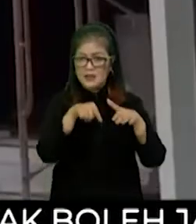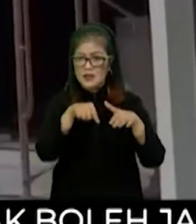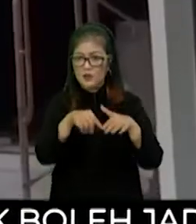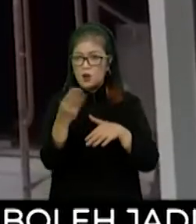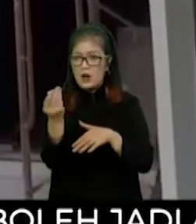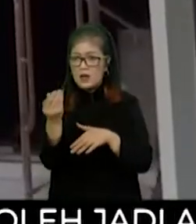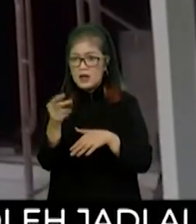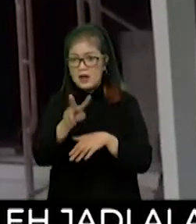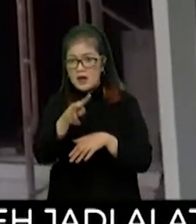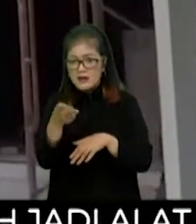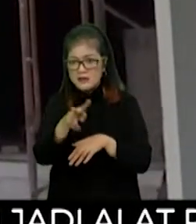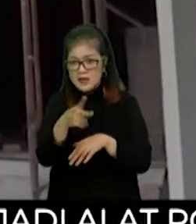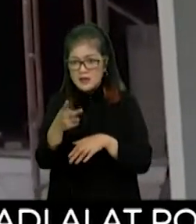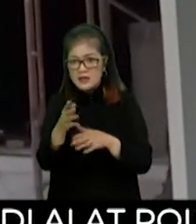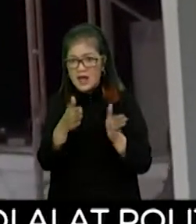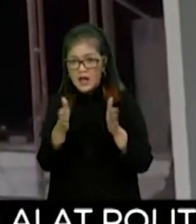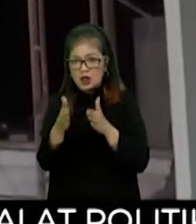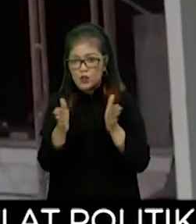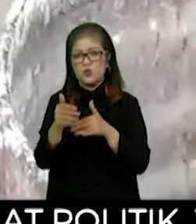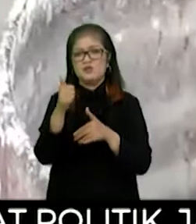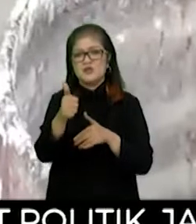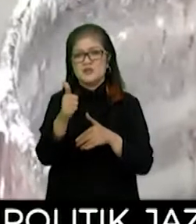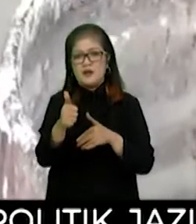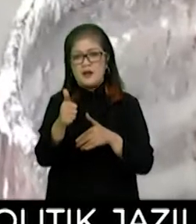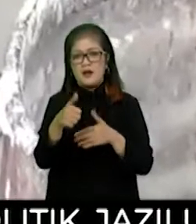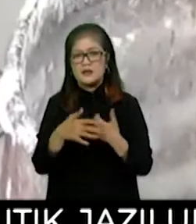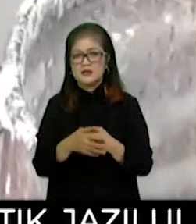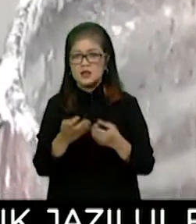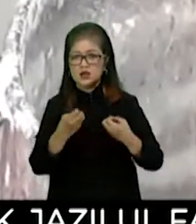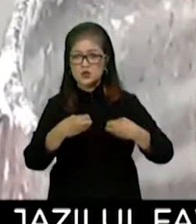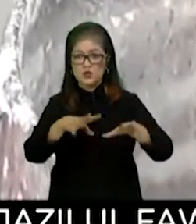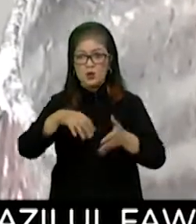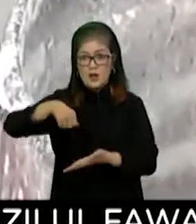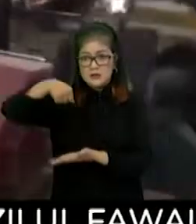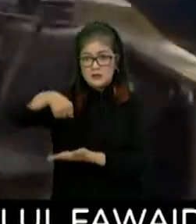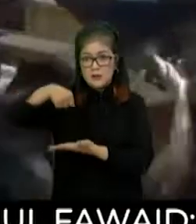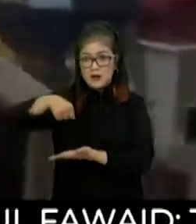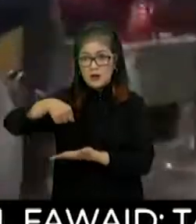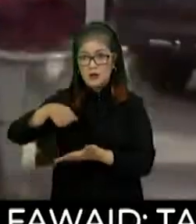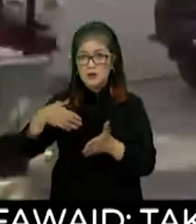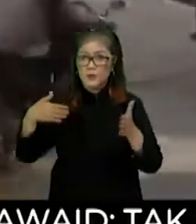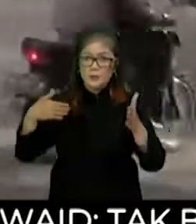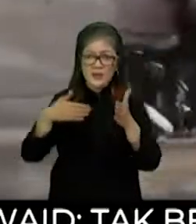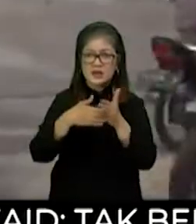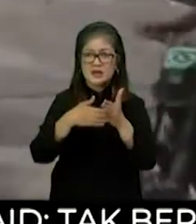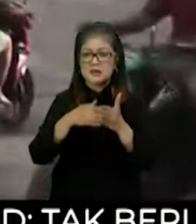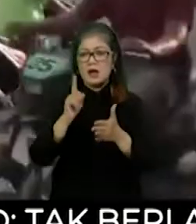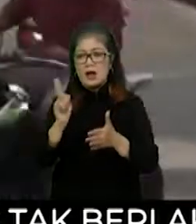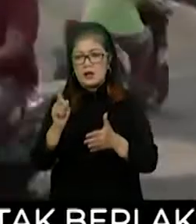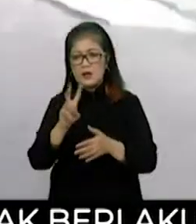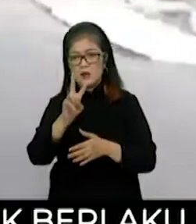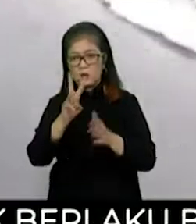jual. Karena modal semakin menipis, usaha jual beli sembako murah ini pun macet dengan kerugian 2 miliar lebih.